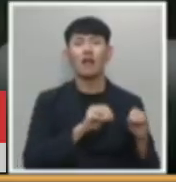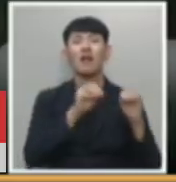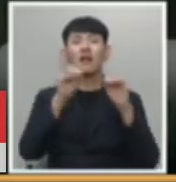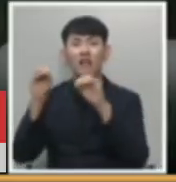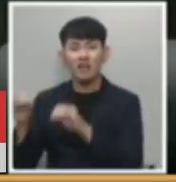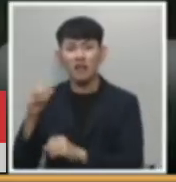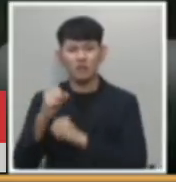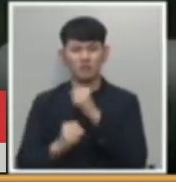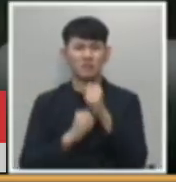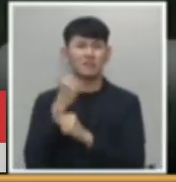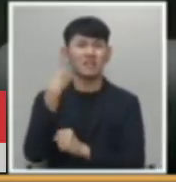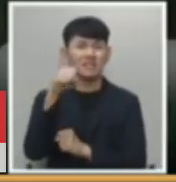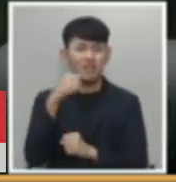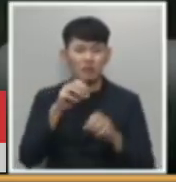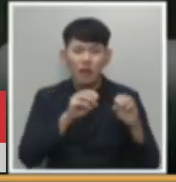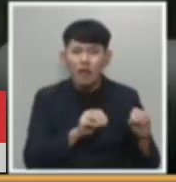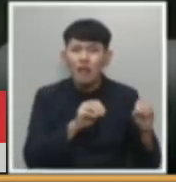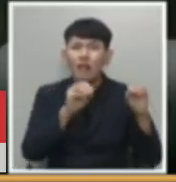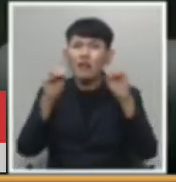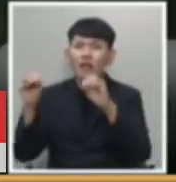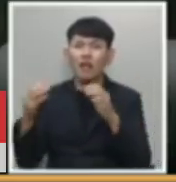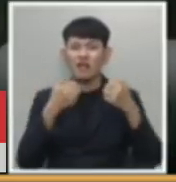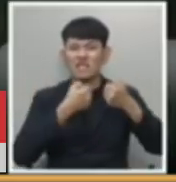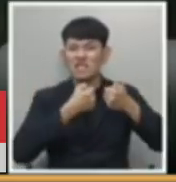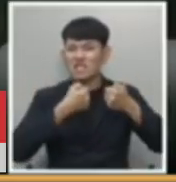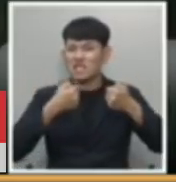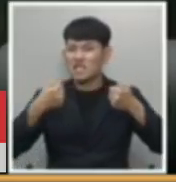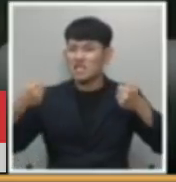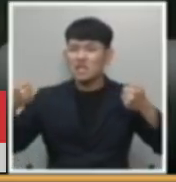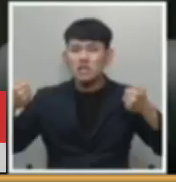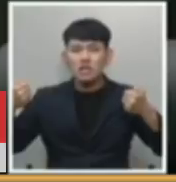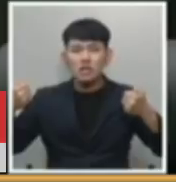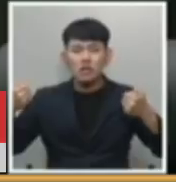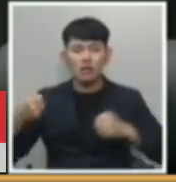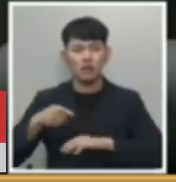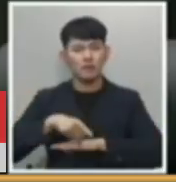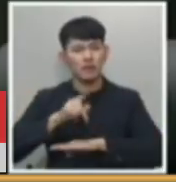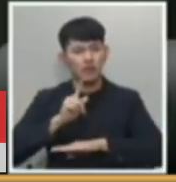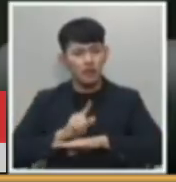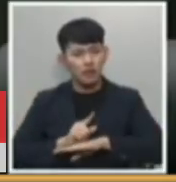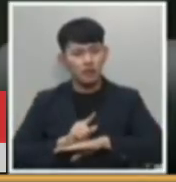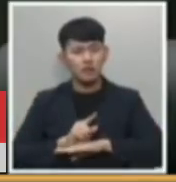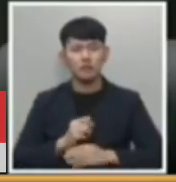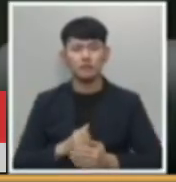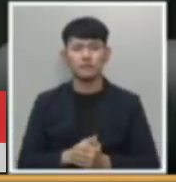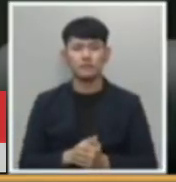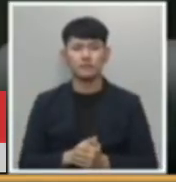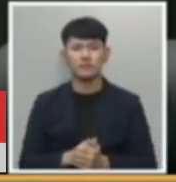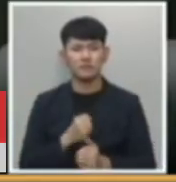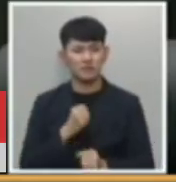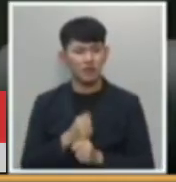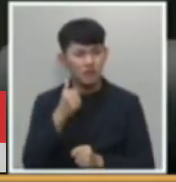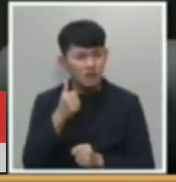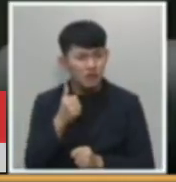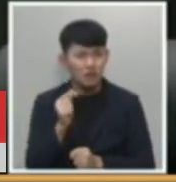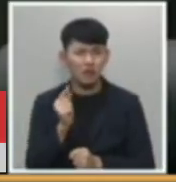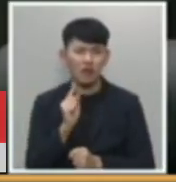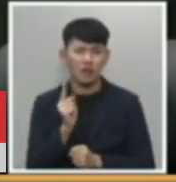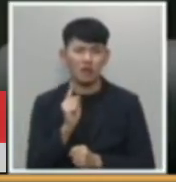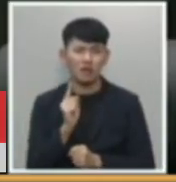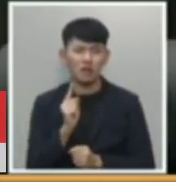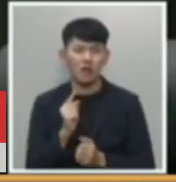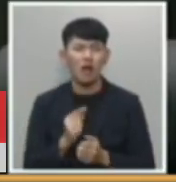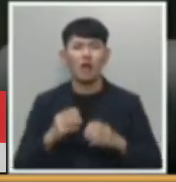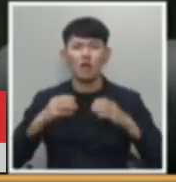อีก10ปีถ้านับปีงบประมาณ2563ครับท่านประธานครับมันจะเป็นไปได้ไงครับ